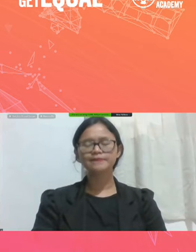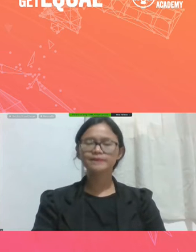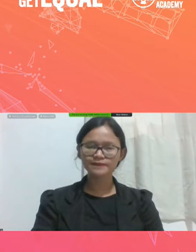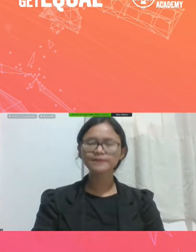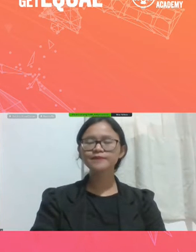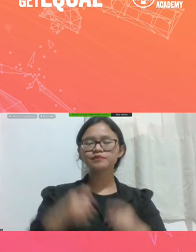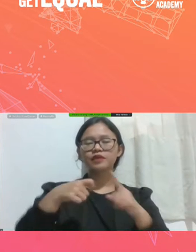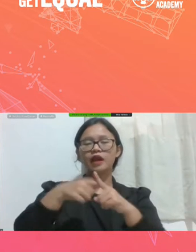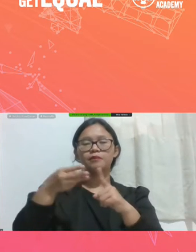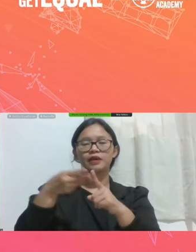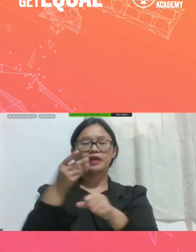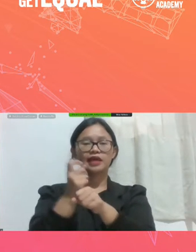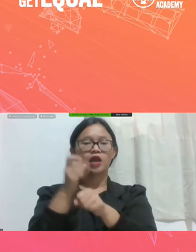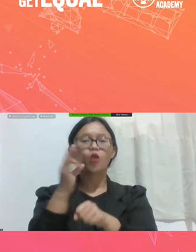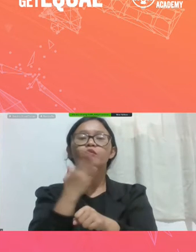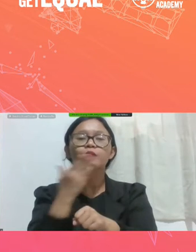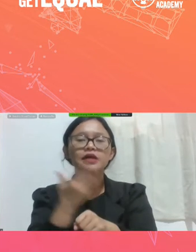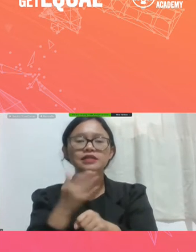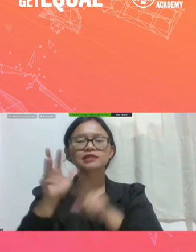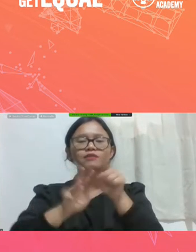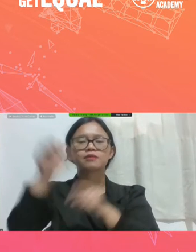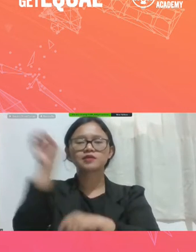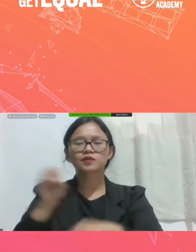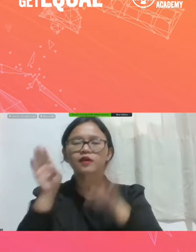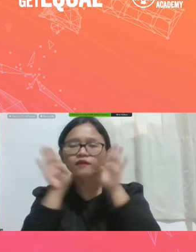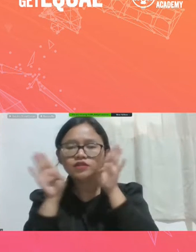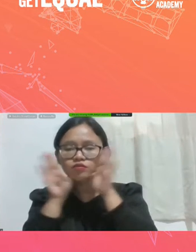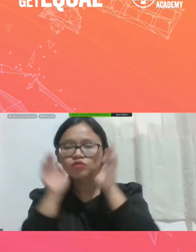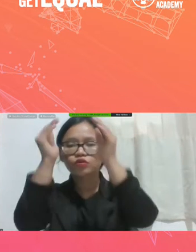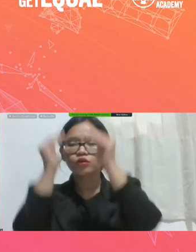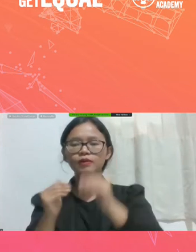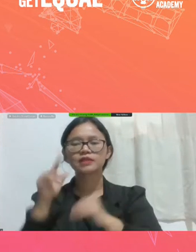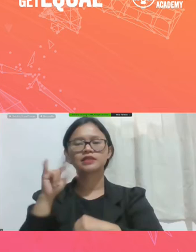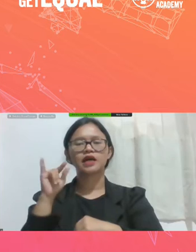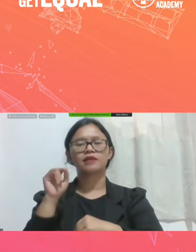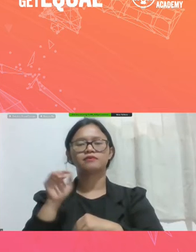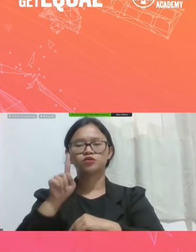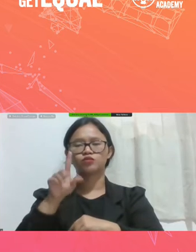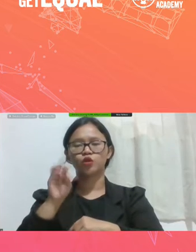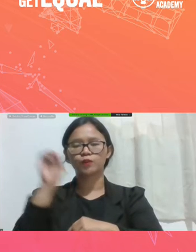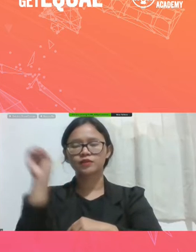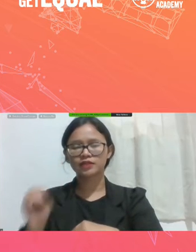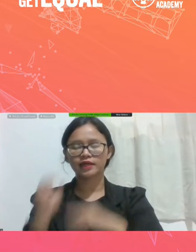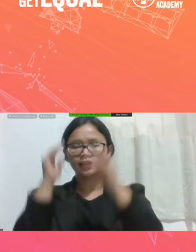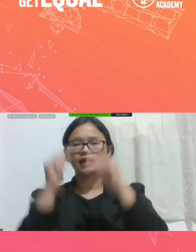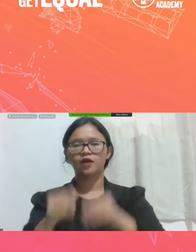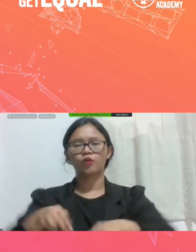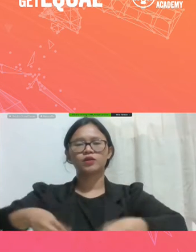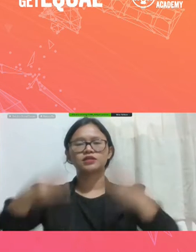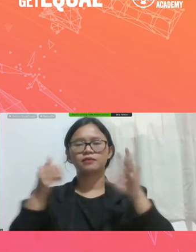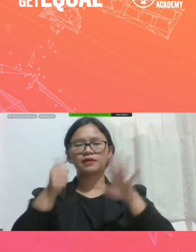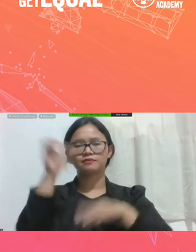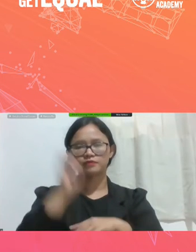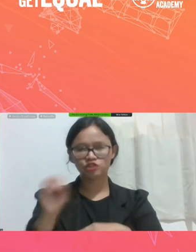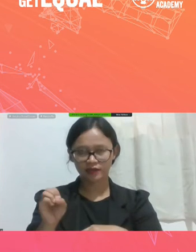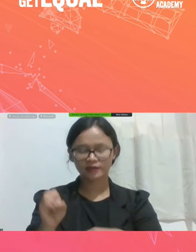KBGO yang mereka alami di Facebook 19%, Instagram 10%, dan WhatsApp 6%. Oke, next lagi. Di